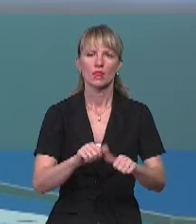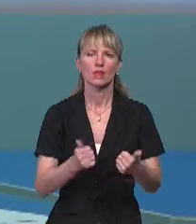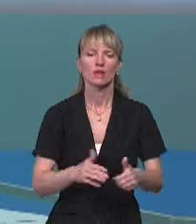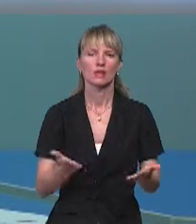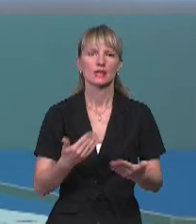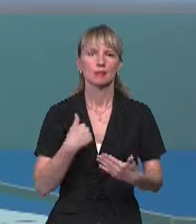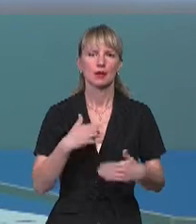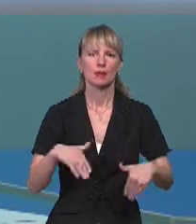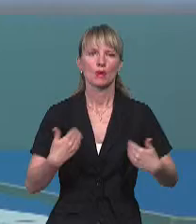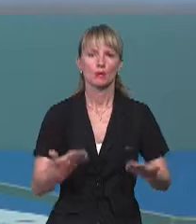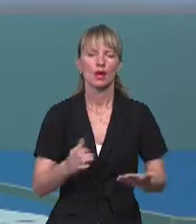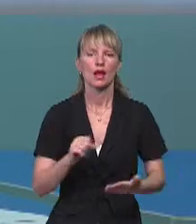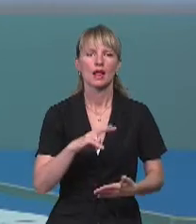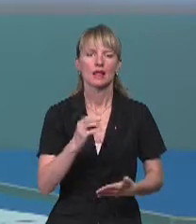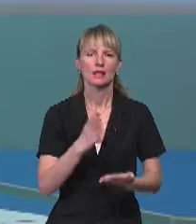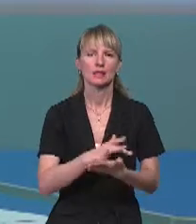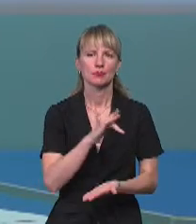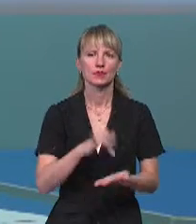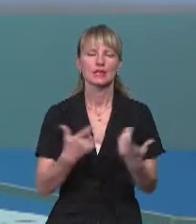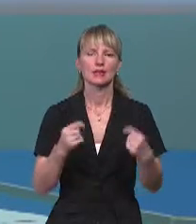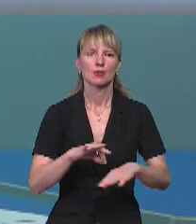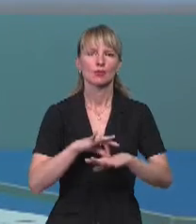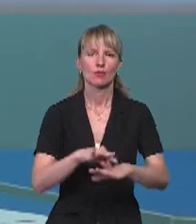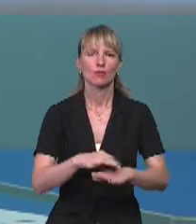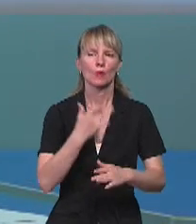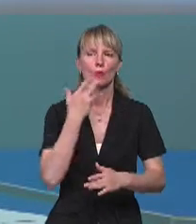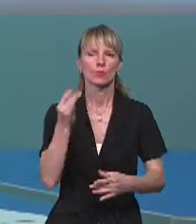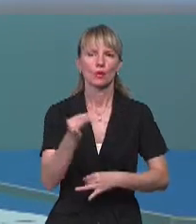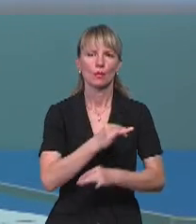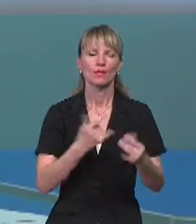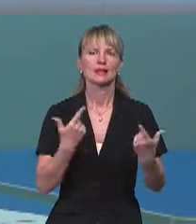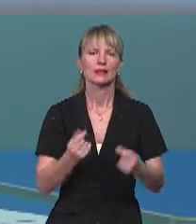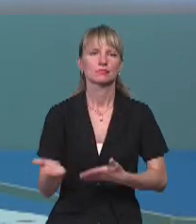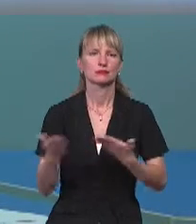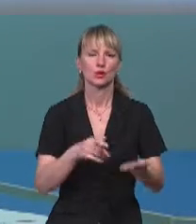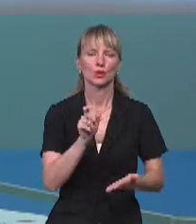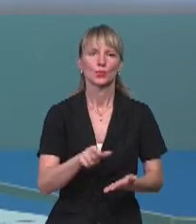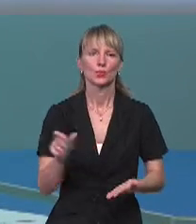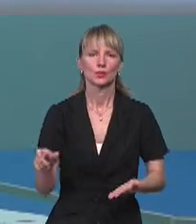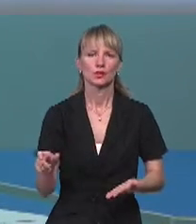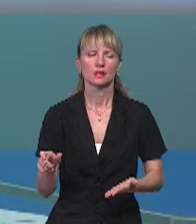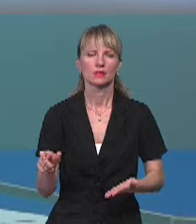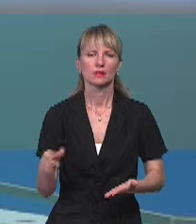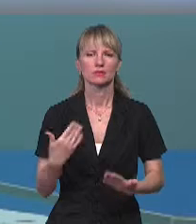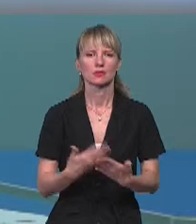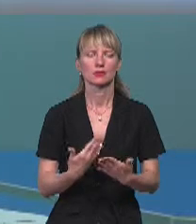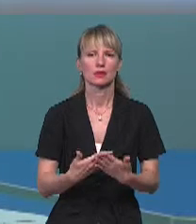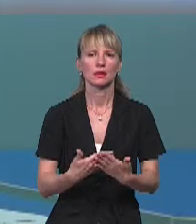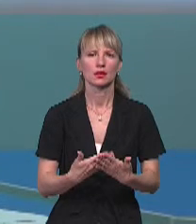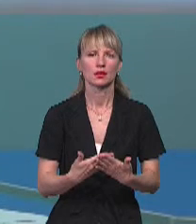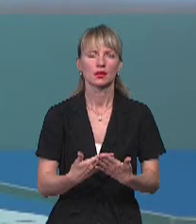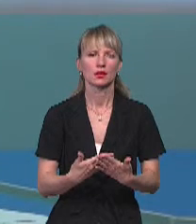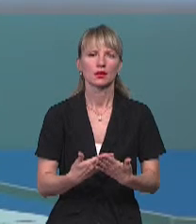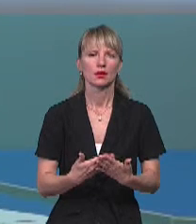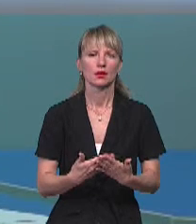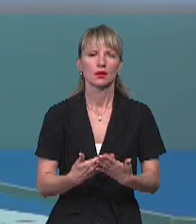яку пропонуємо ми, але є міста, де проходять публічні обговорення, де запрошуються люди, наприклад, в ЦНАПи